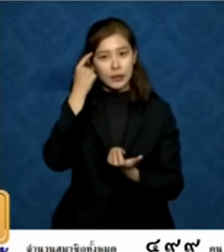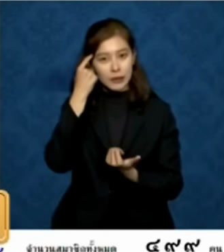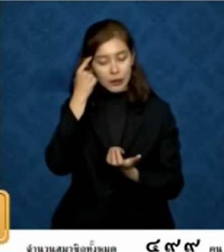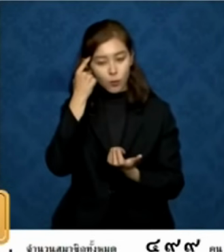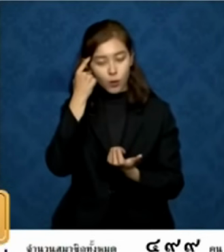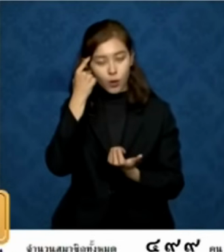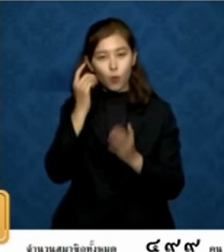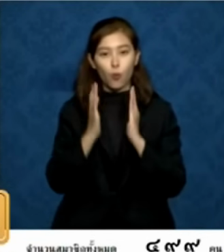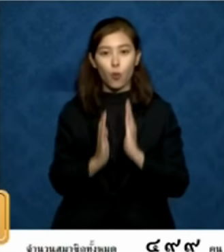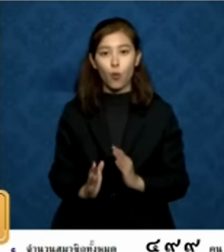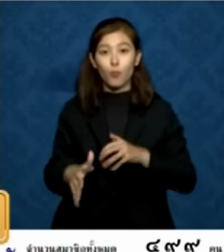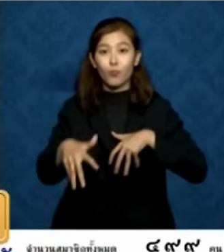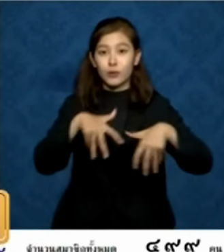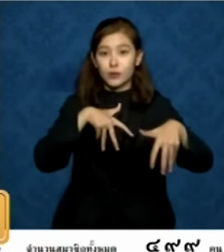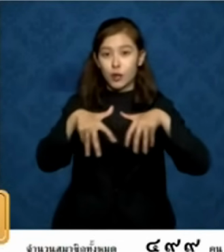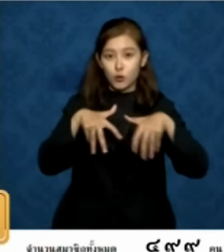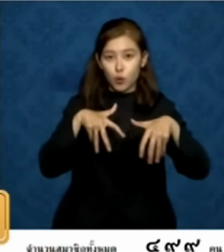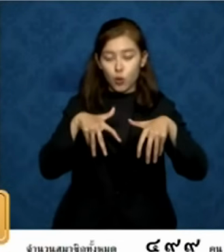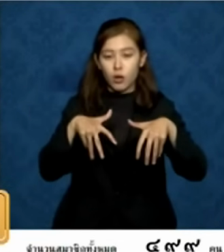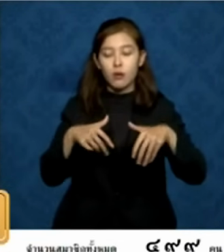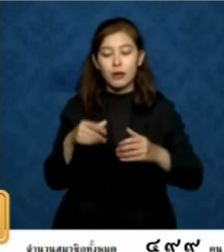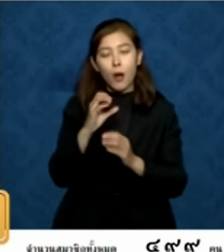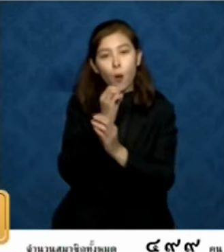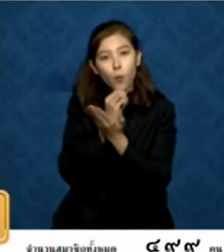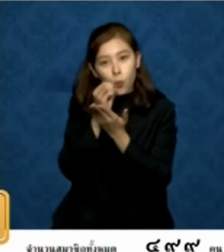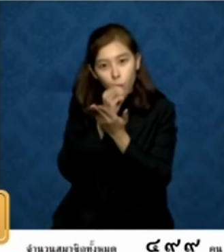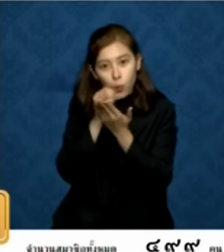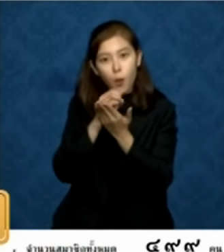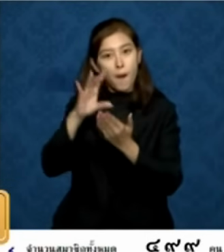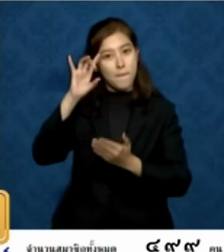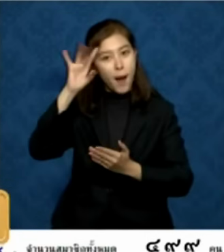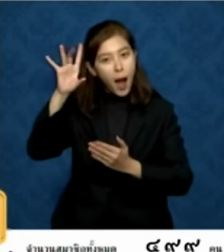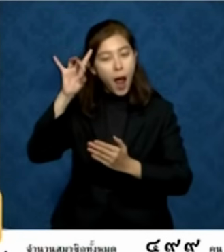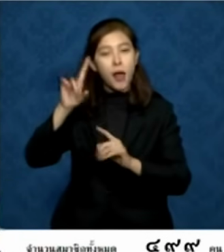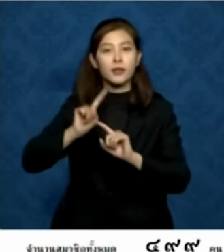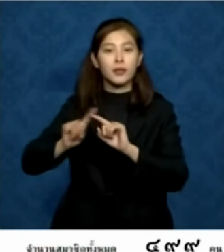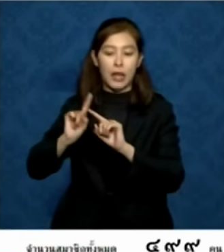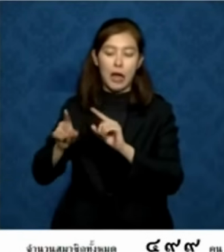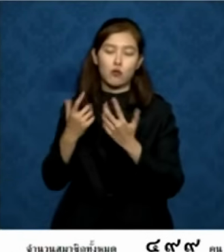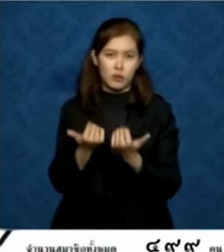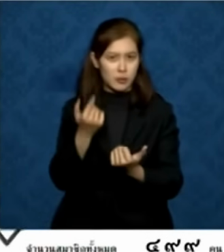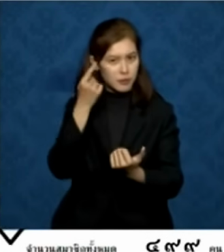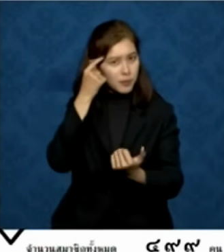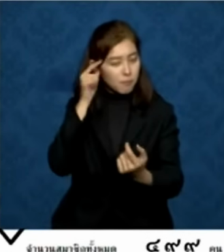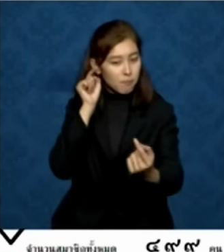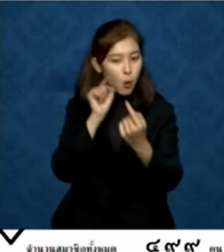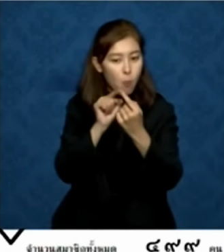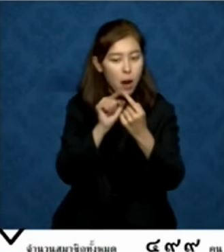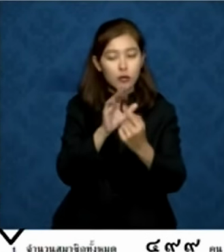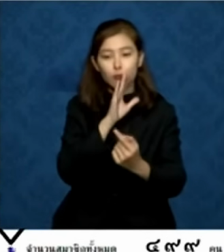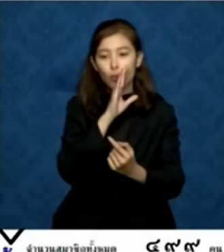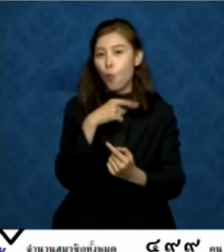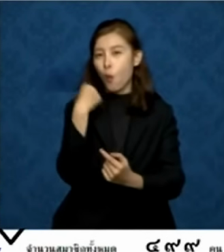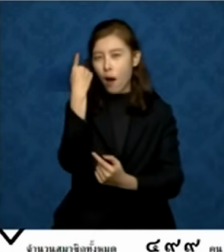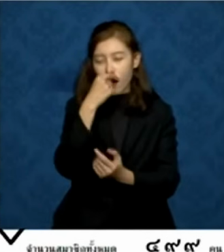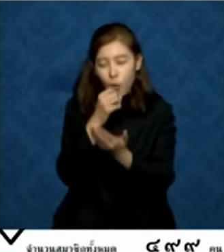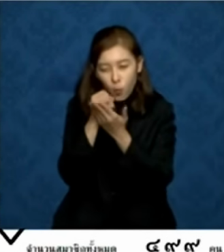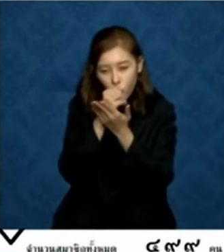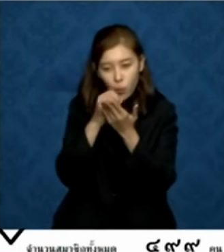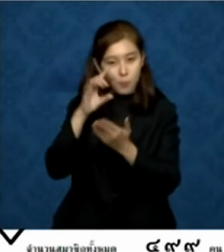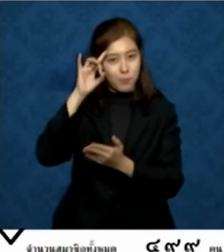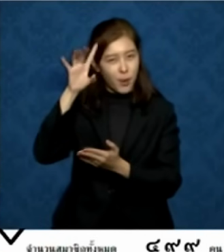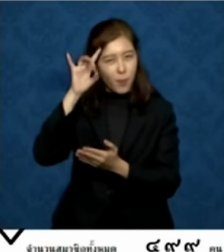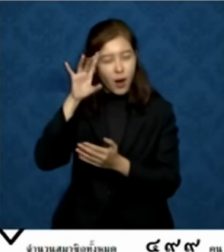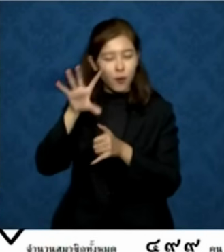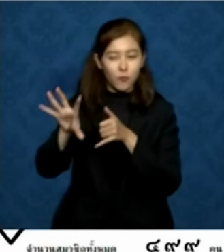ดโดยการปรับปรุงหลักเกณฑ์ให้ผู้เสพเป็นผู้ป่วยซึ่งจะเน้นบำบัดผู้ติดยาและทำให้พว